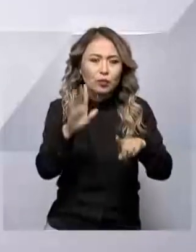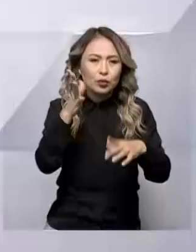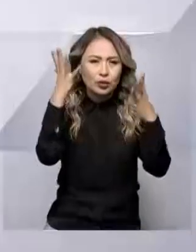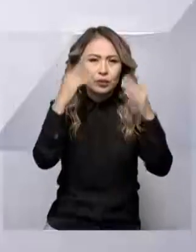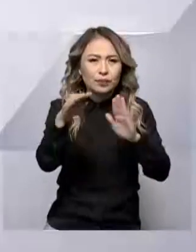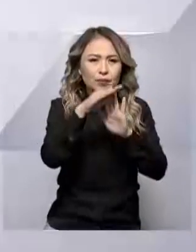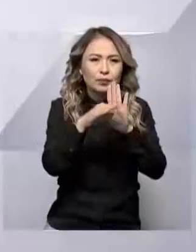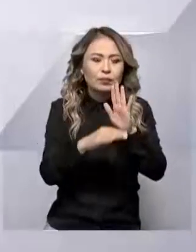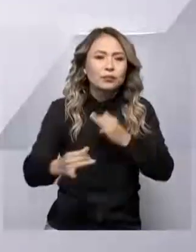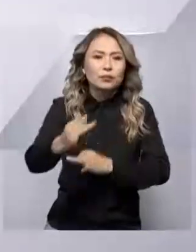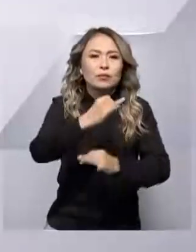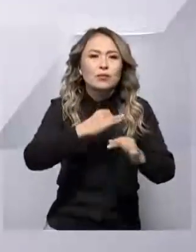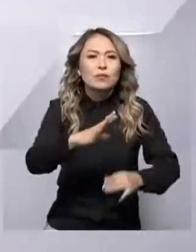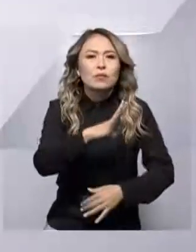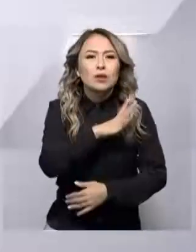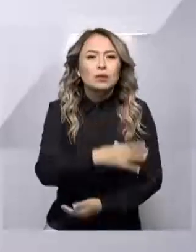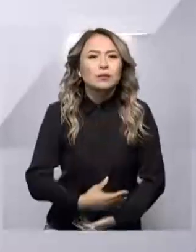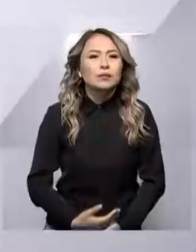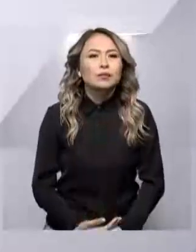күн тәртібін талқылады.